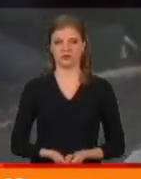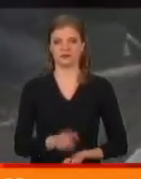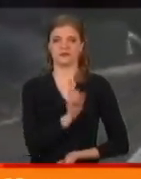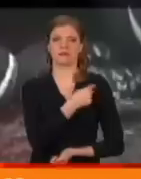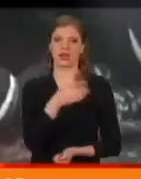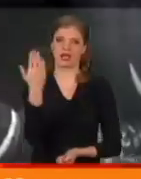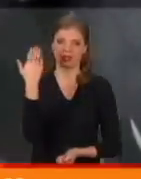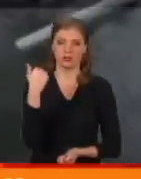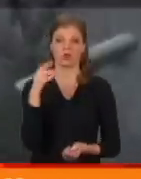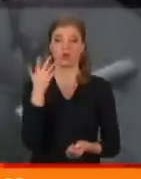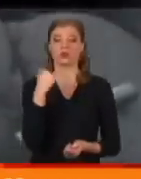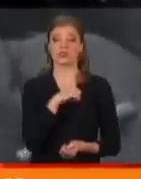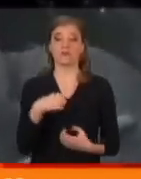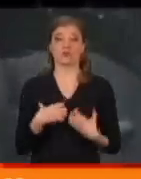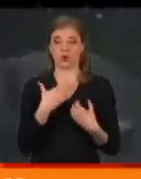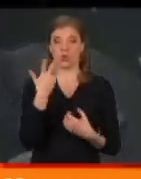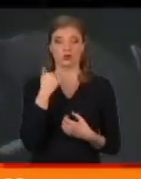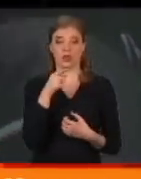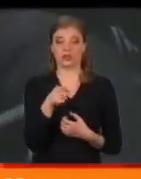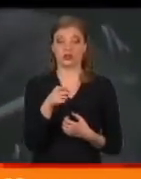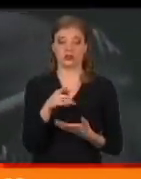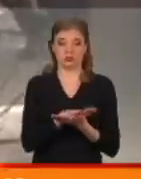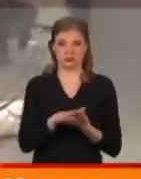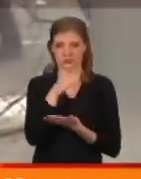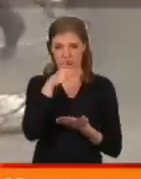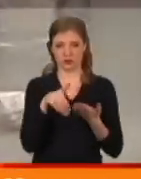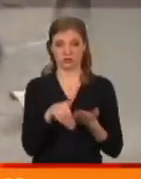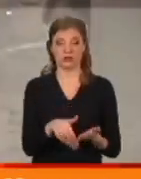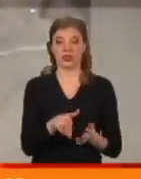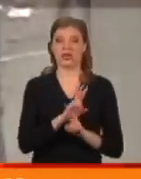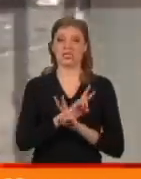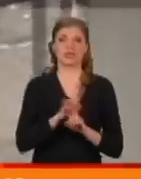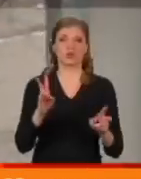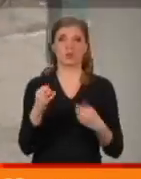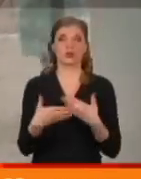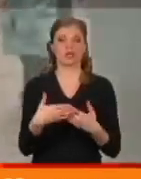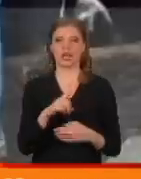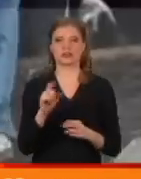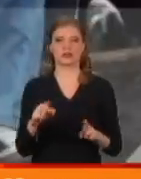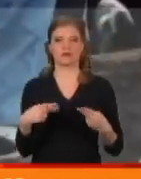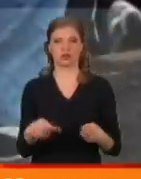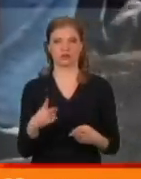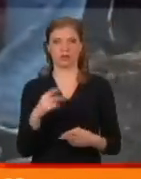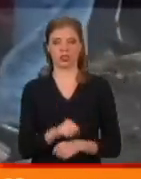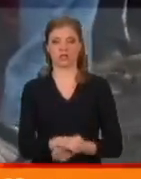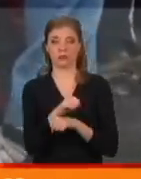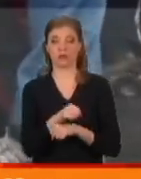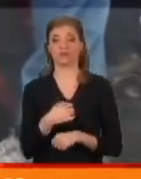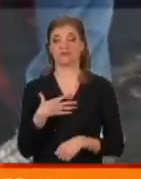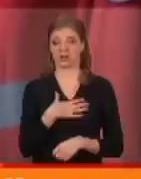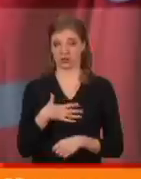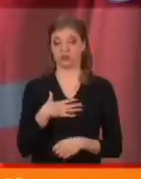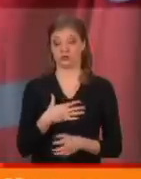Самое, наверное, страшное, когда у тебя бессилие, когда ты вот ничего не можешь делать. Никто не наказан за преступление на Майдане.